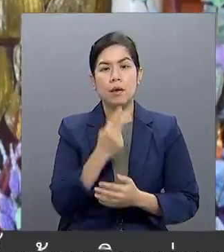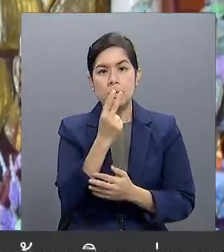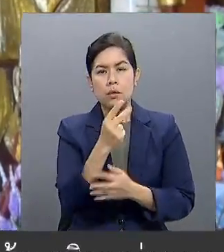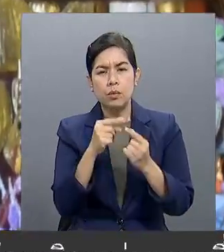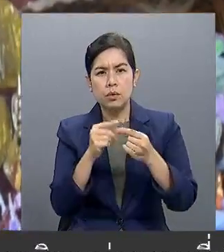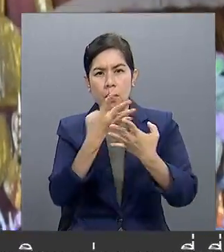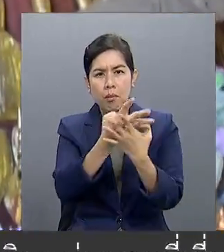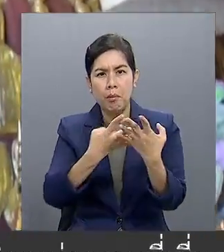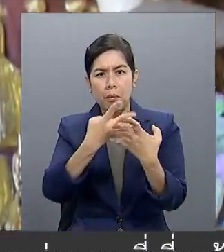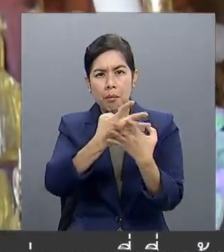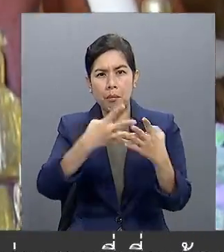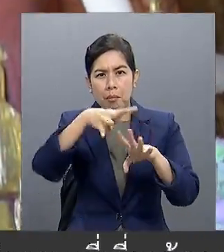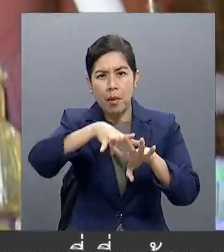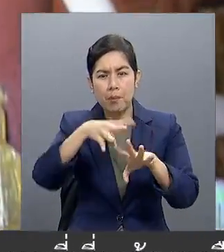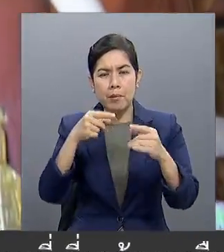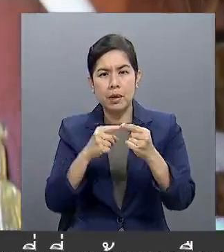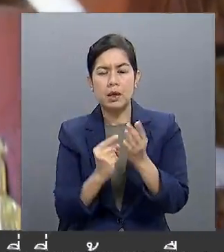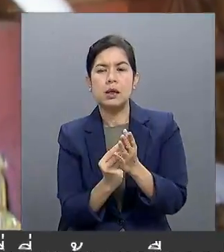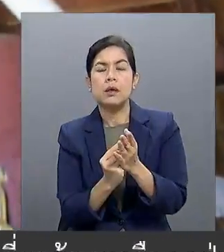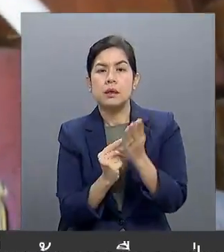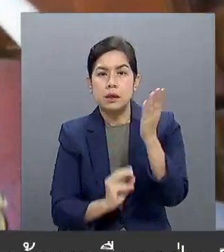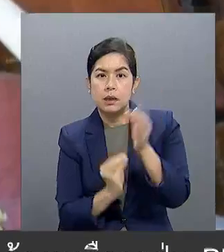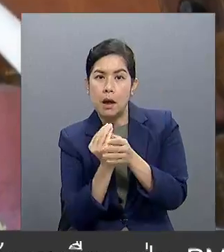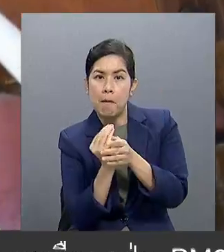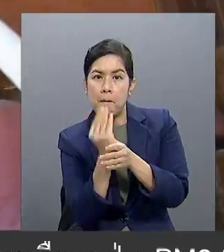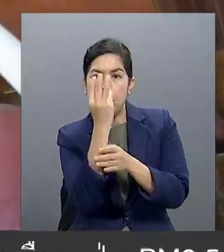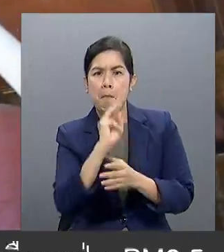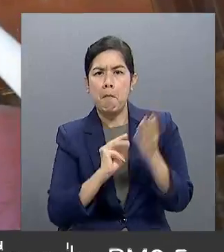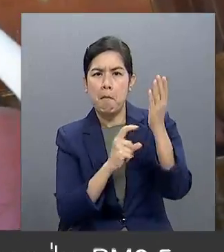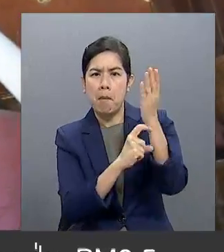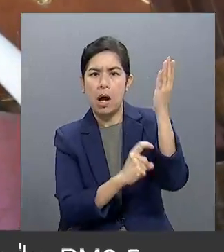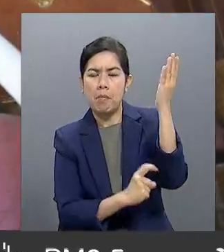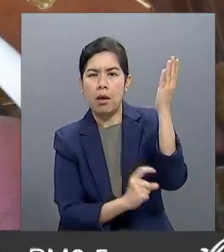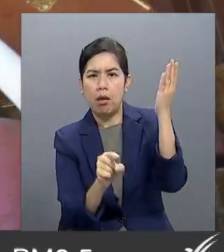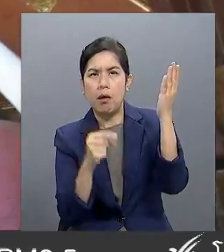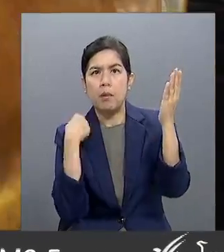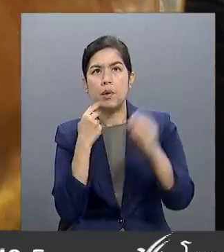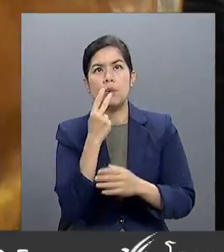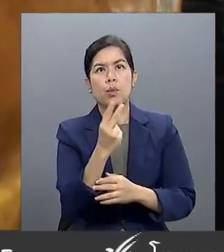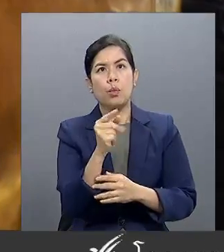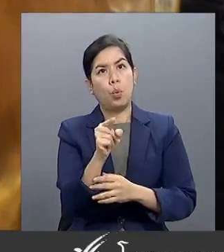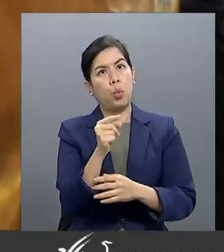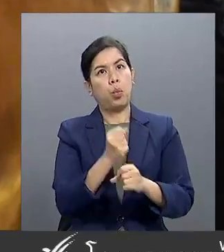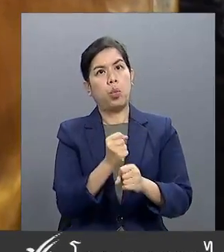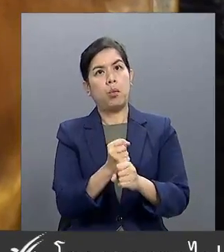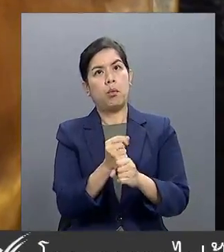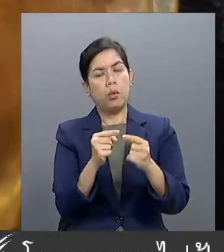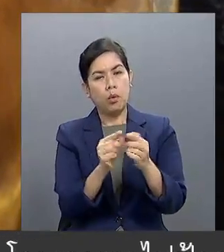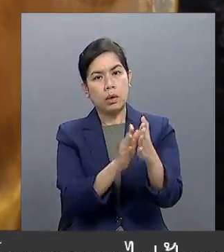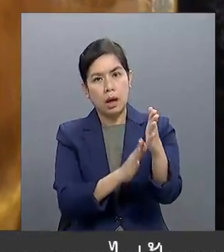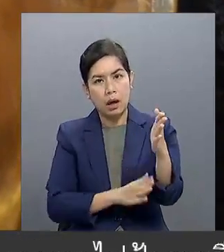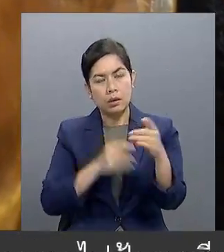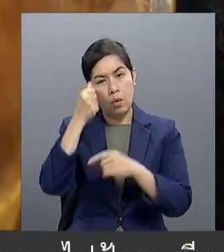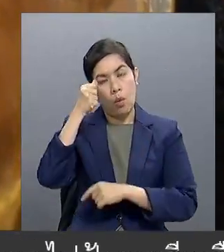เป็นเหมือนเป็นปูนปั้นเนาะ ใช่ไหมแต่นี่คือสารจากไม้ไผ่ สวยมาก ระยะเวลาทำ99วันนะครับ